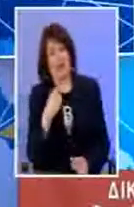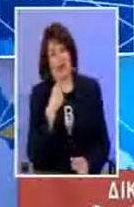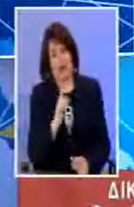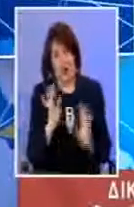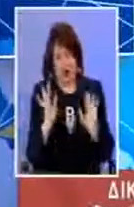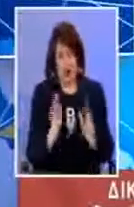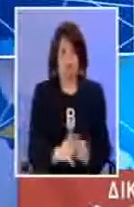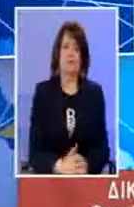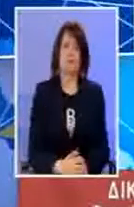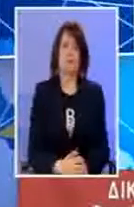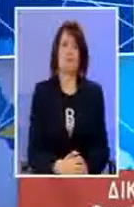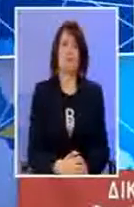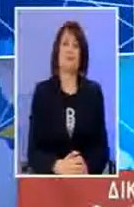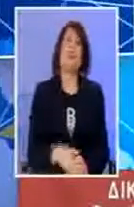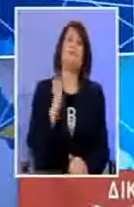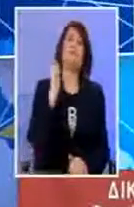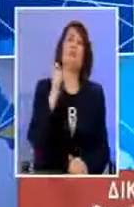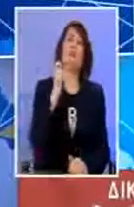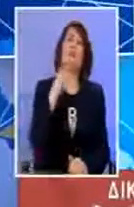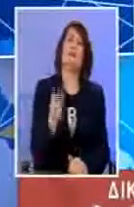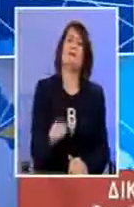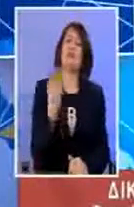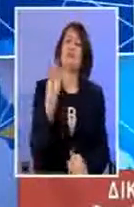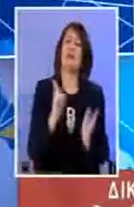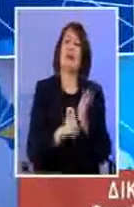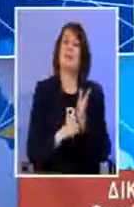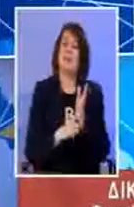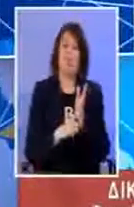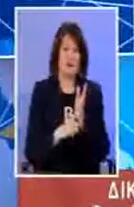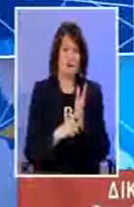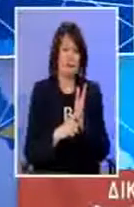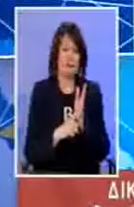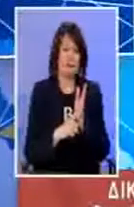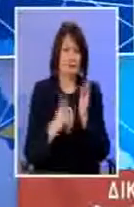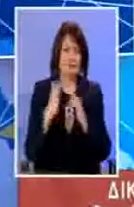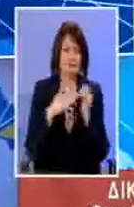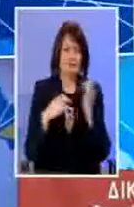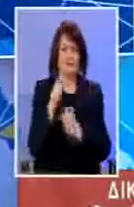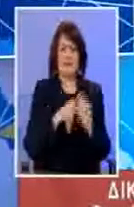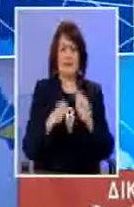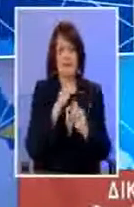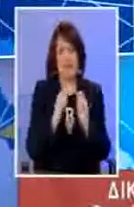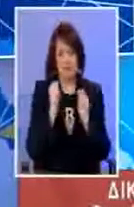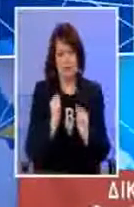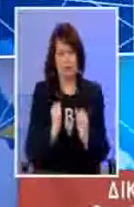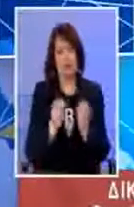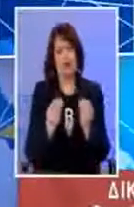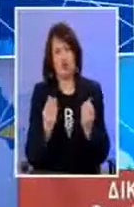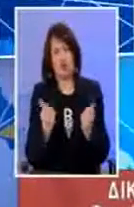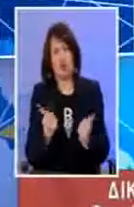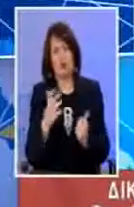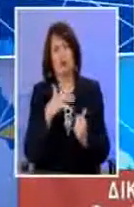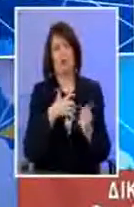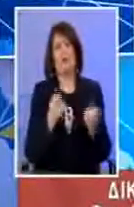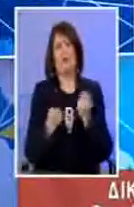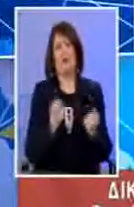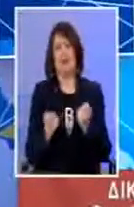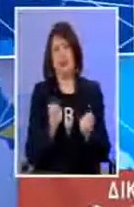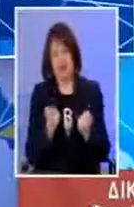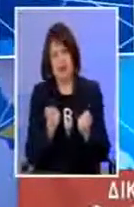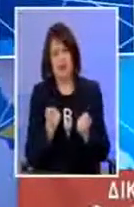είπα ότι η πολιτική σύγχρονη θα έπρεπε να είναι να δομηθούν τα πράγματα έτσι ώστε να δημιουργηθεί στρατηγική,